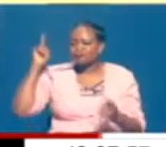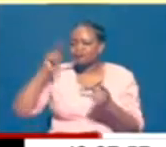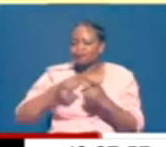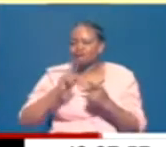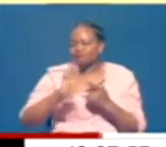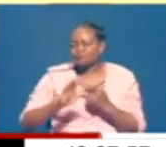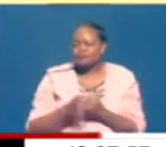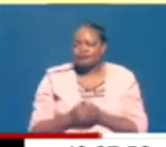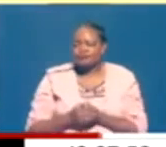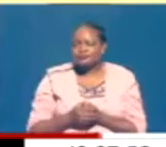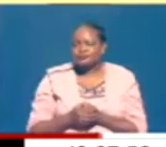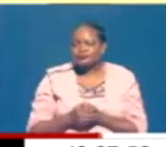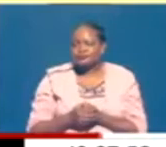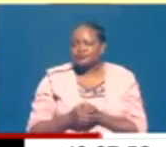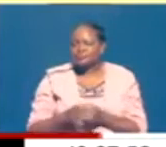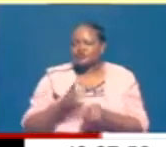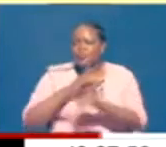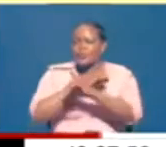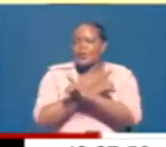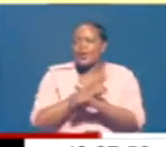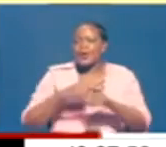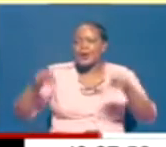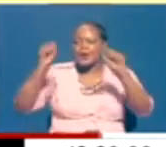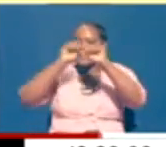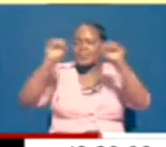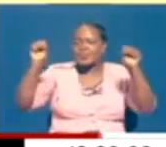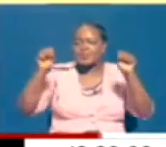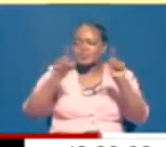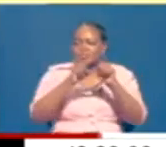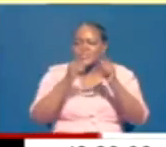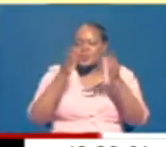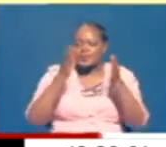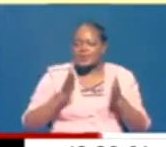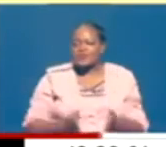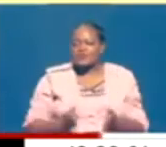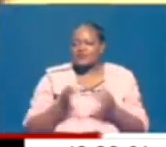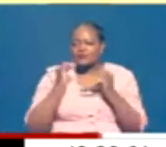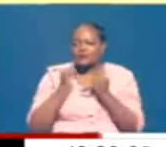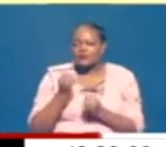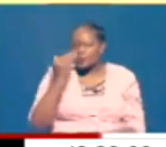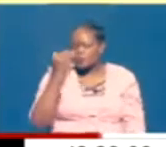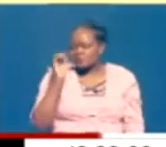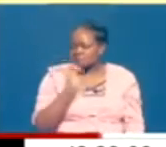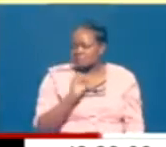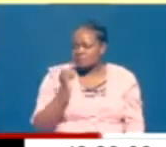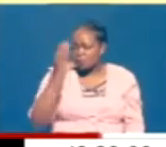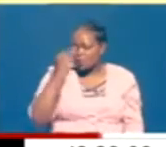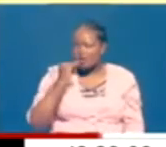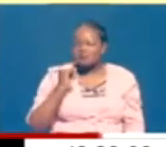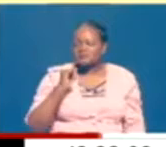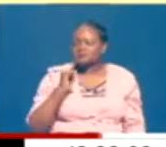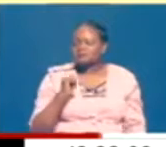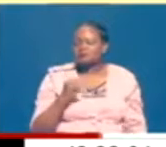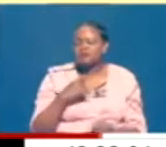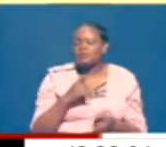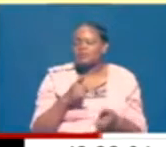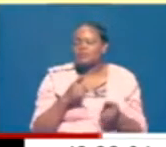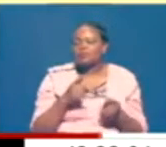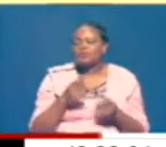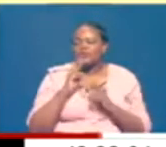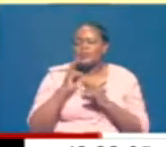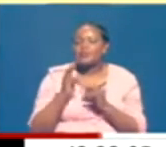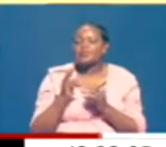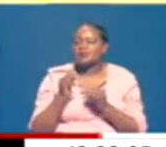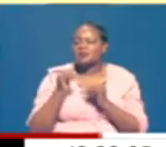ya kumprotect yeye kama mtu binafsi. Aha. Kwa sababu wako ameshtakiwa kama mtu binafsi, wako